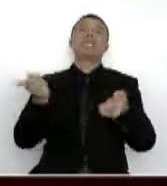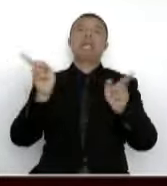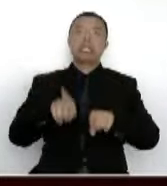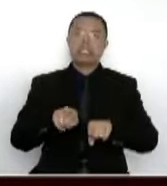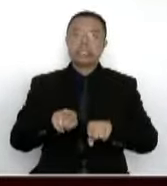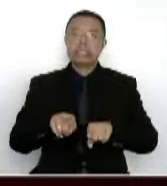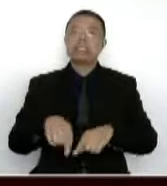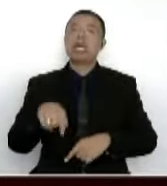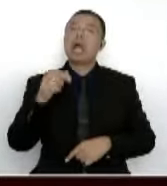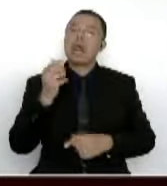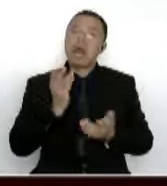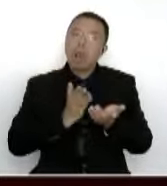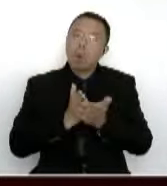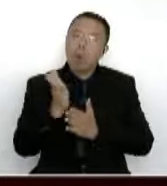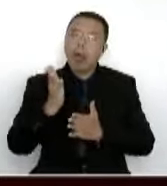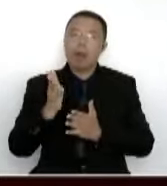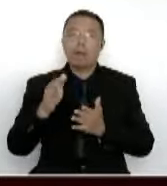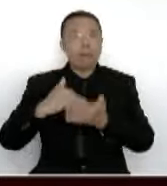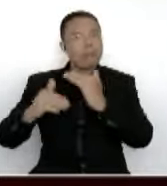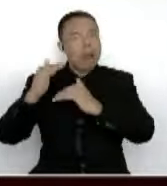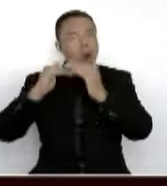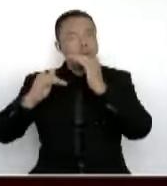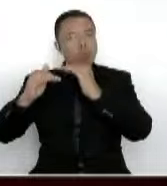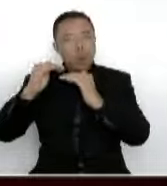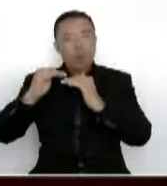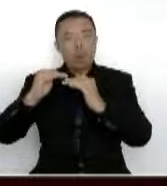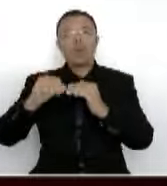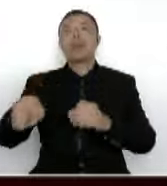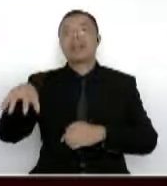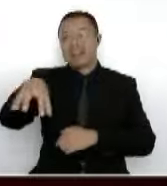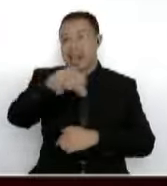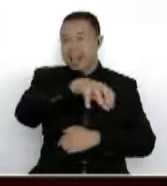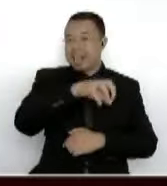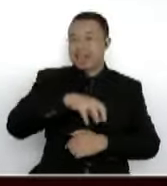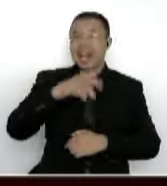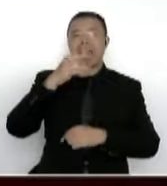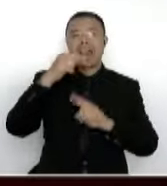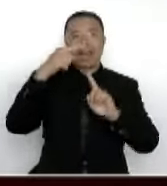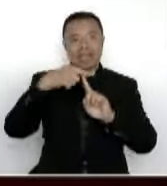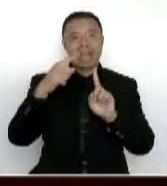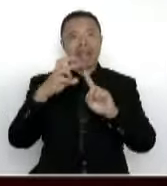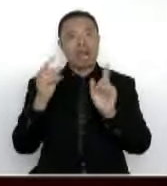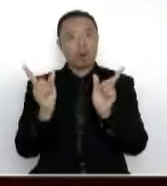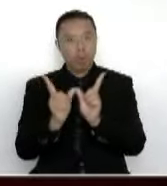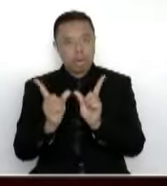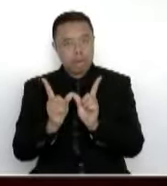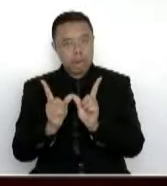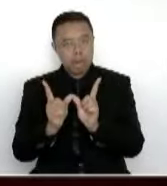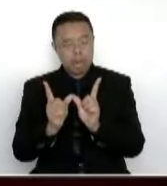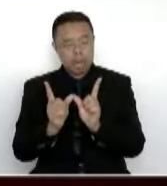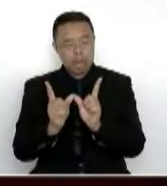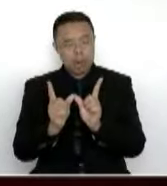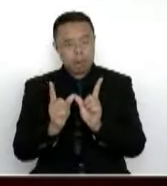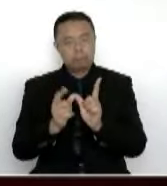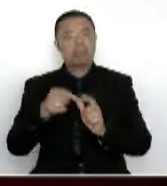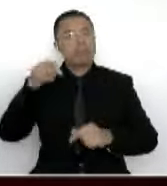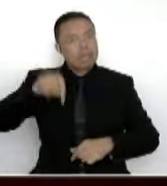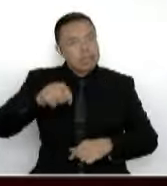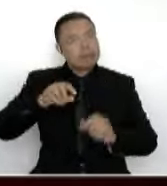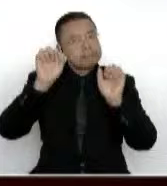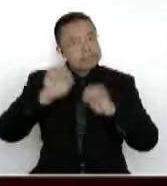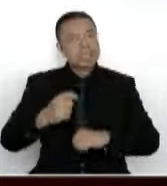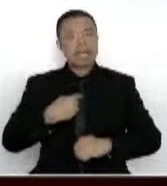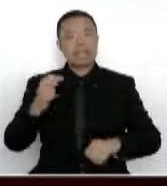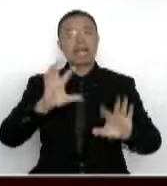dalam hal ini melalui infrastruktur pada tingkat di bawah yaitu RT dan RW bahwa hal ini bisa